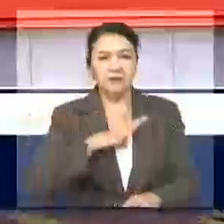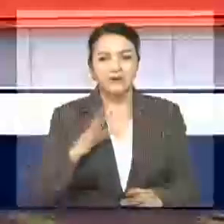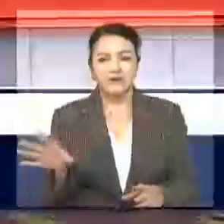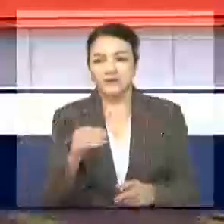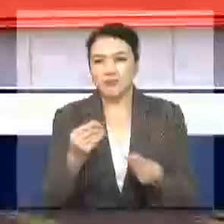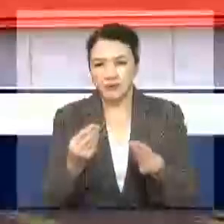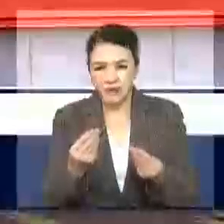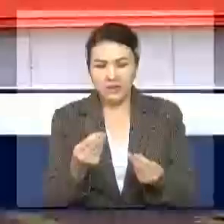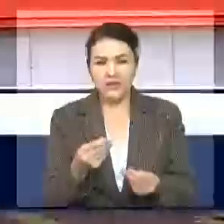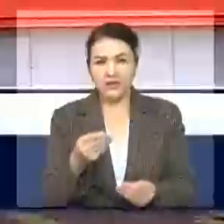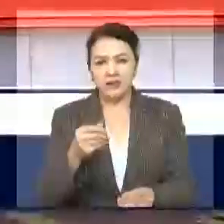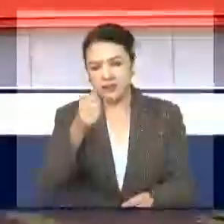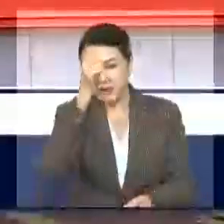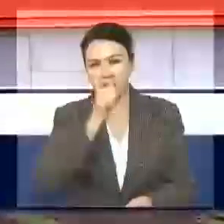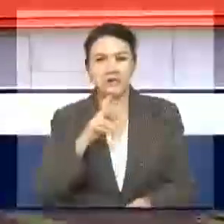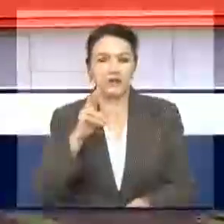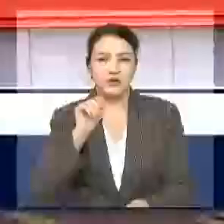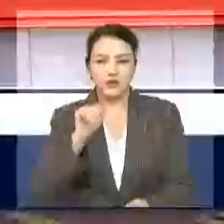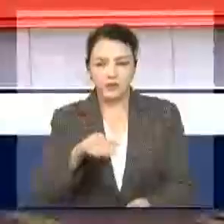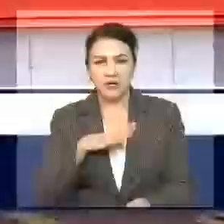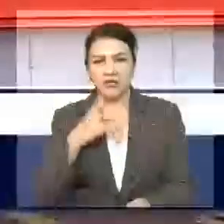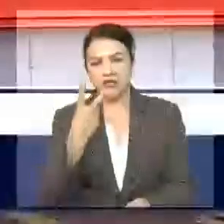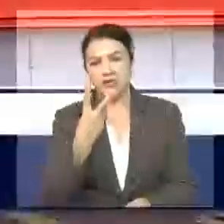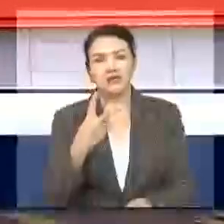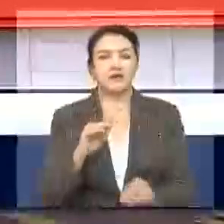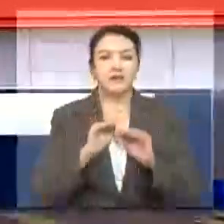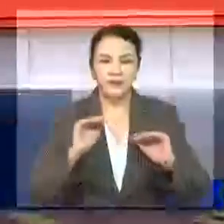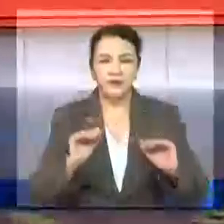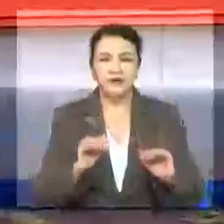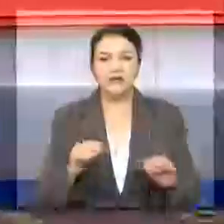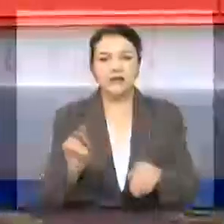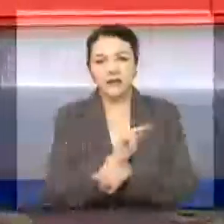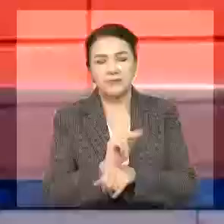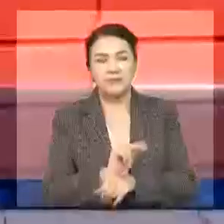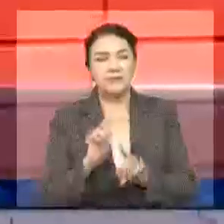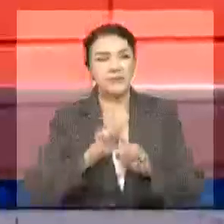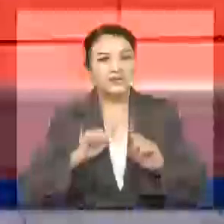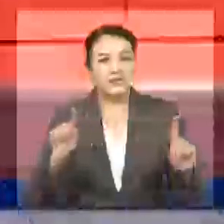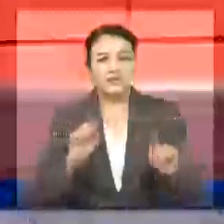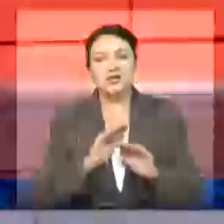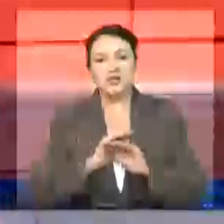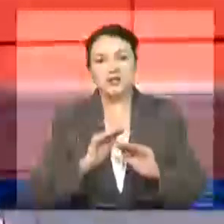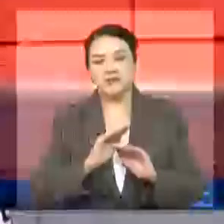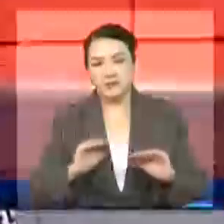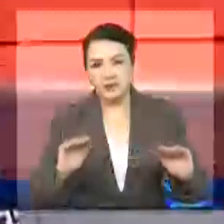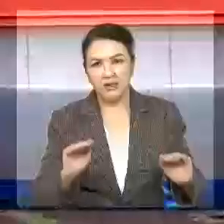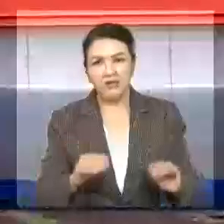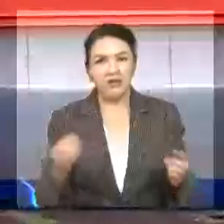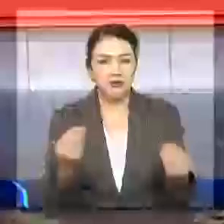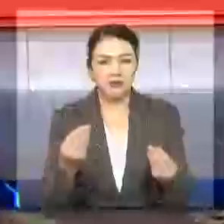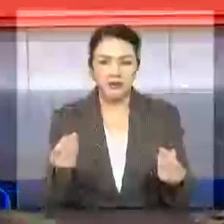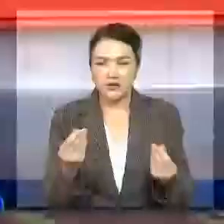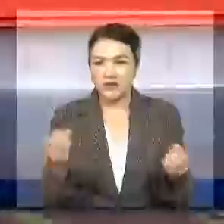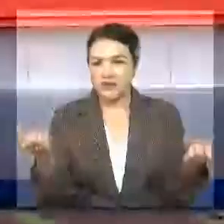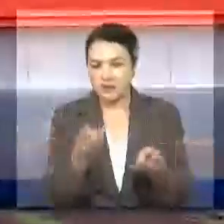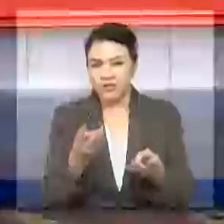болды. Айына 300 мың теңге төлейтінмін екі баланың коррекциясына. Қазір ерекше балдар аса көп қаражатты қажет етеді, оны өзіңіз білесіз. Енді